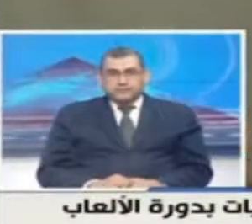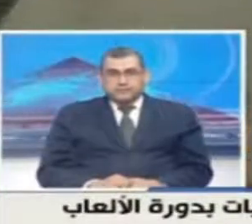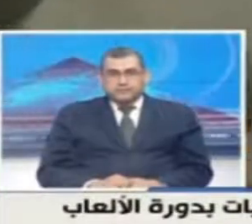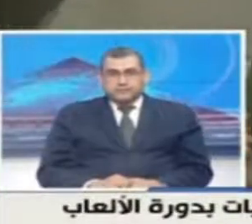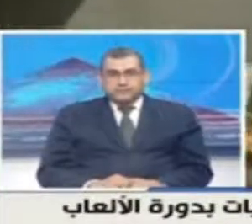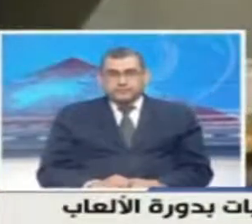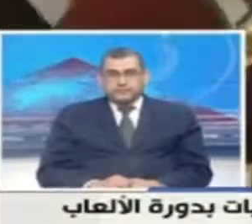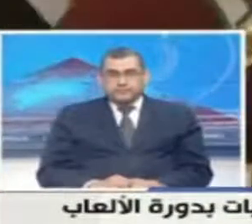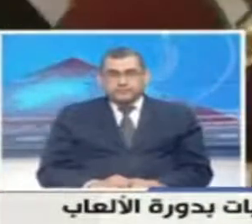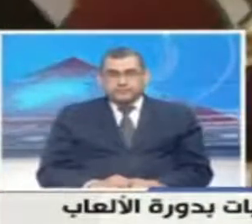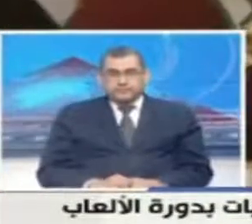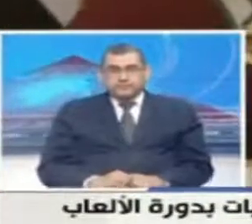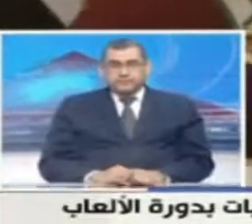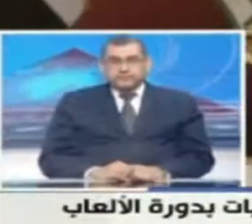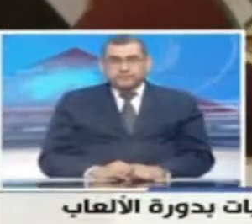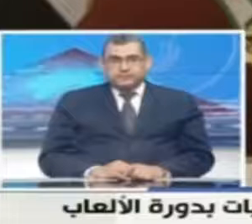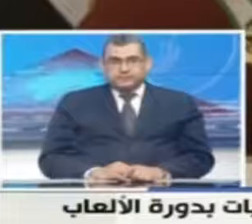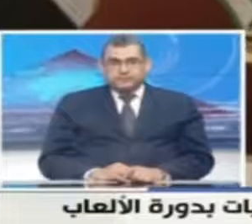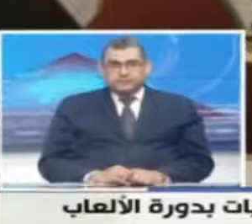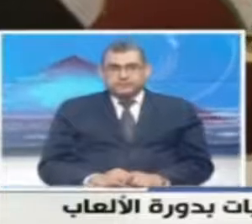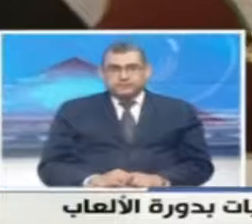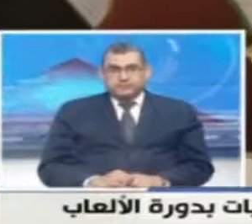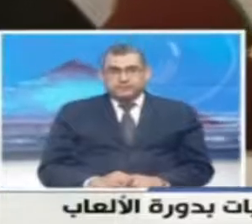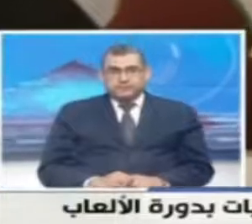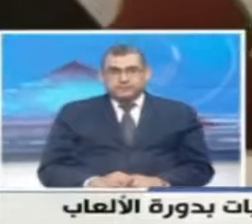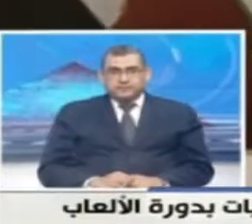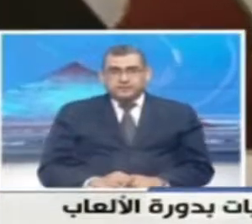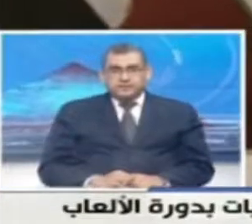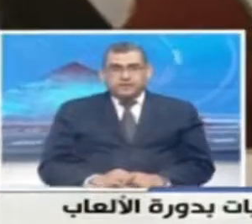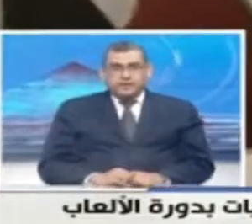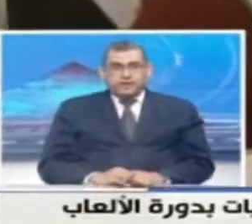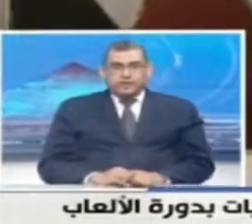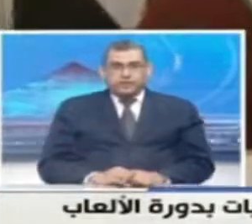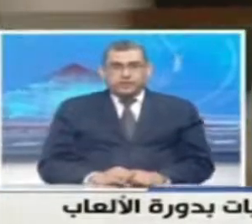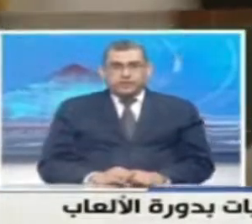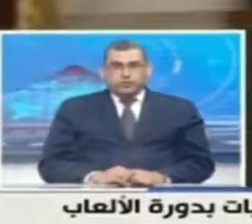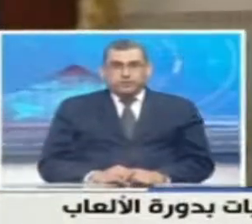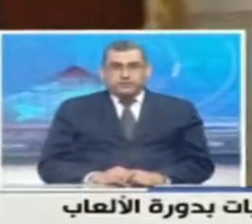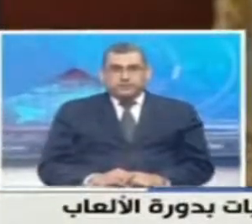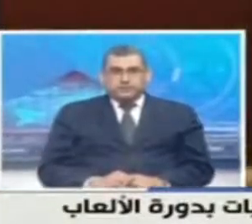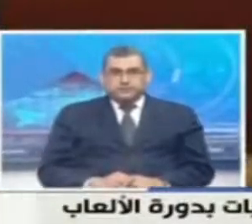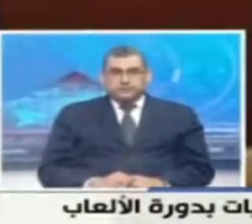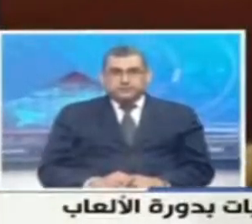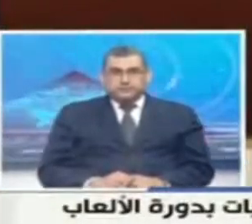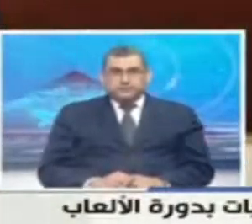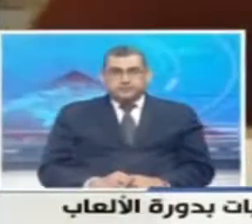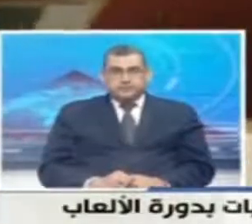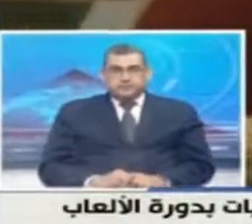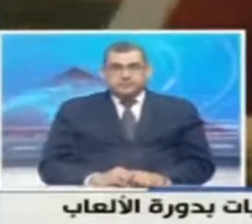لميداليات في دورة الألعاب البارالمبية طوكيو 2020. أولاً البارا